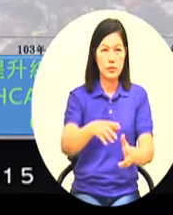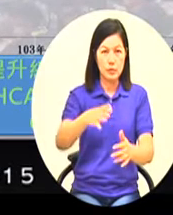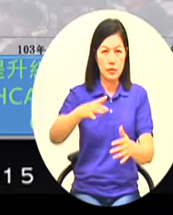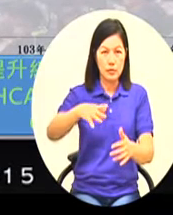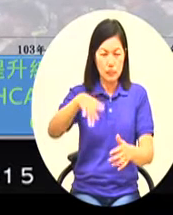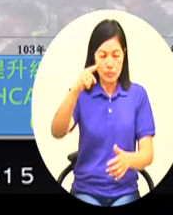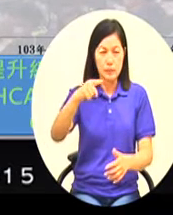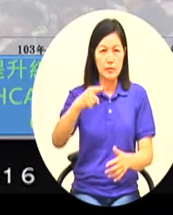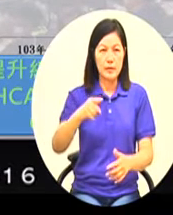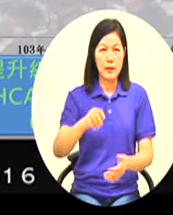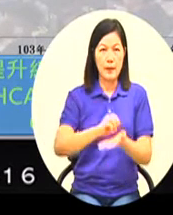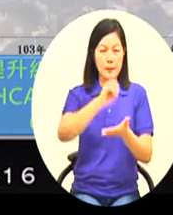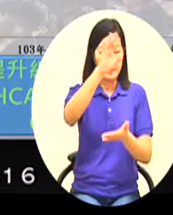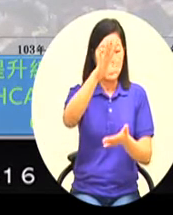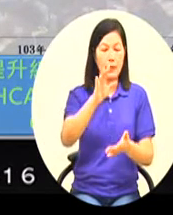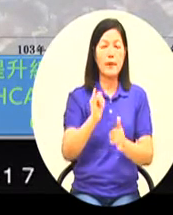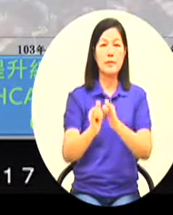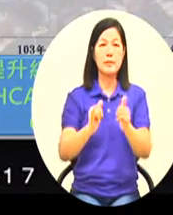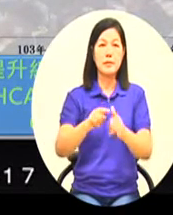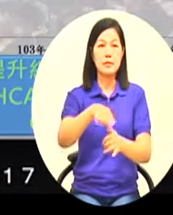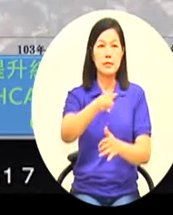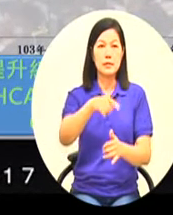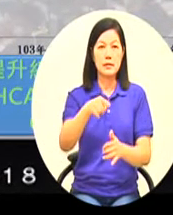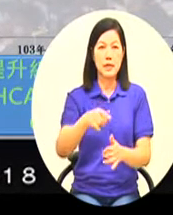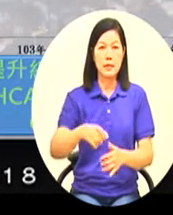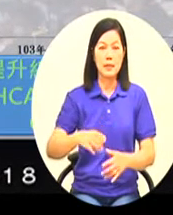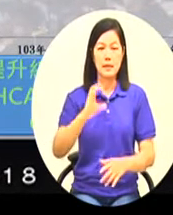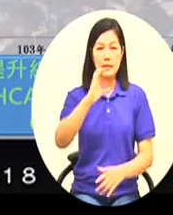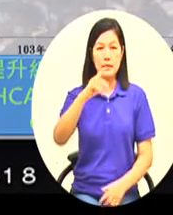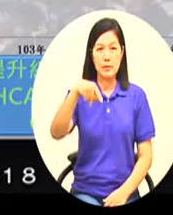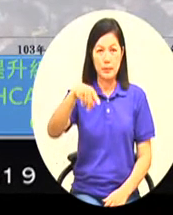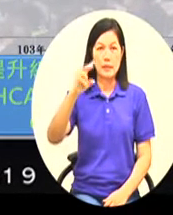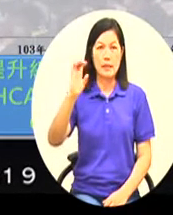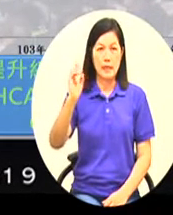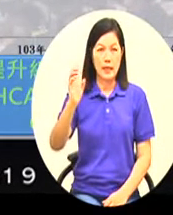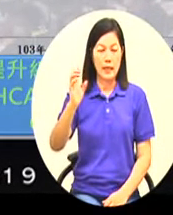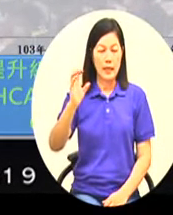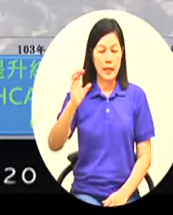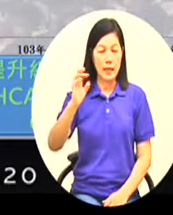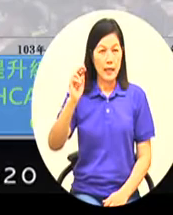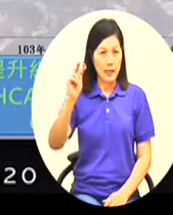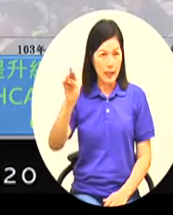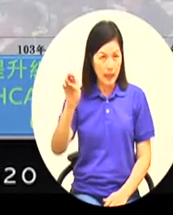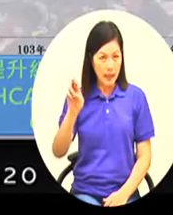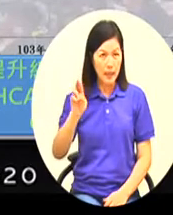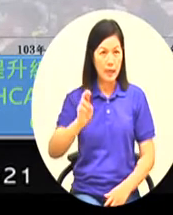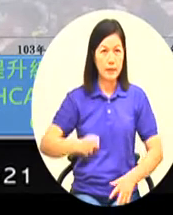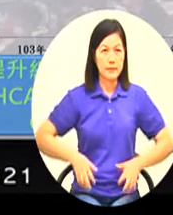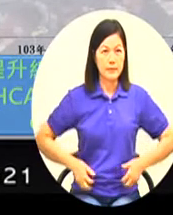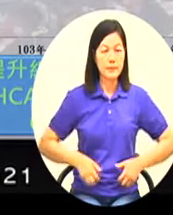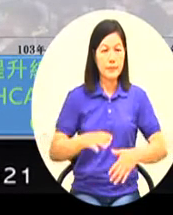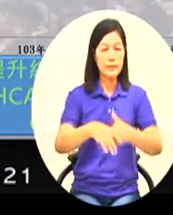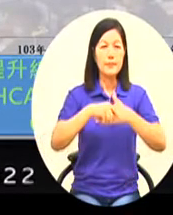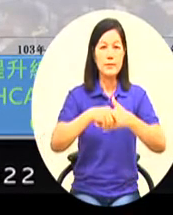报案民众施行 CPR 急救，争取黄金的时间，并训练救护技术人急救技术技能，以实